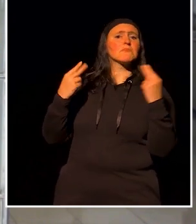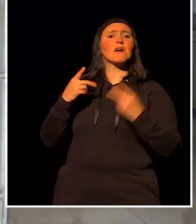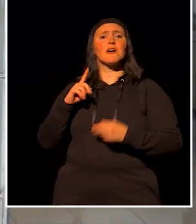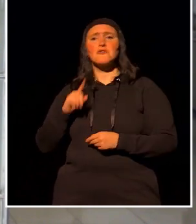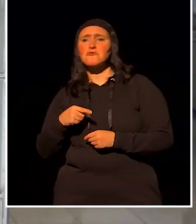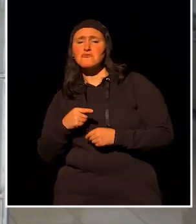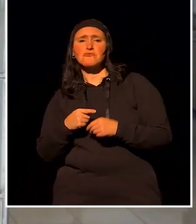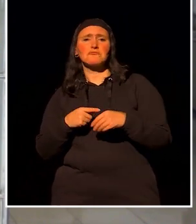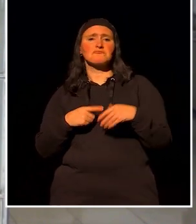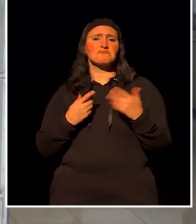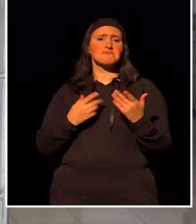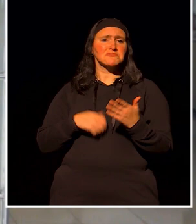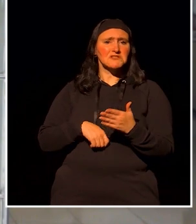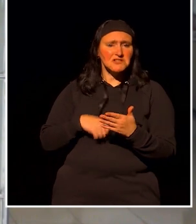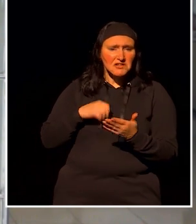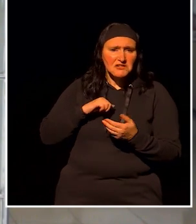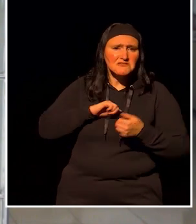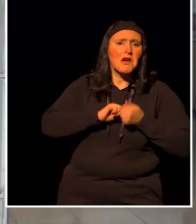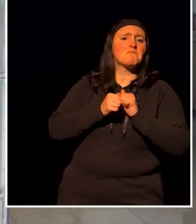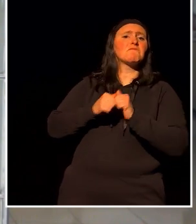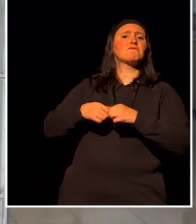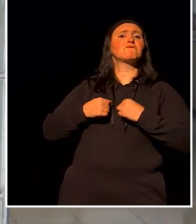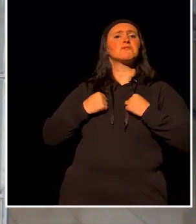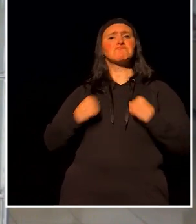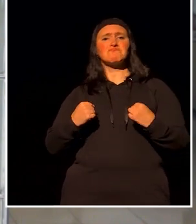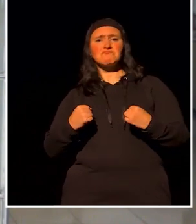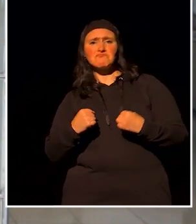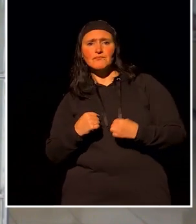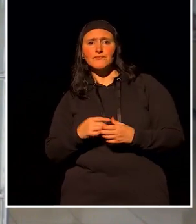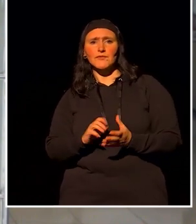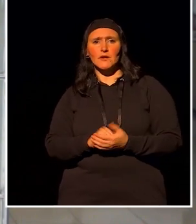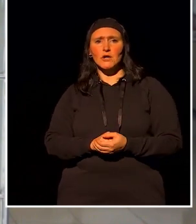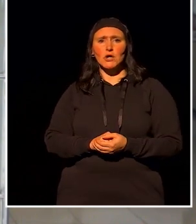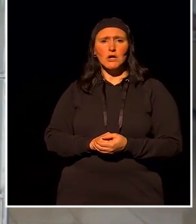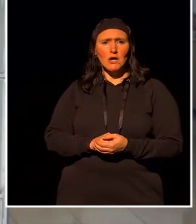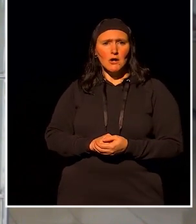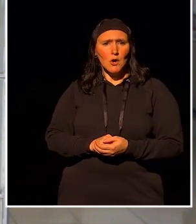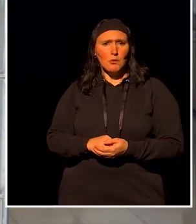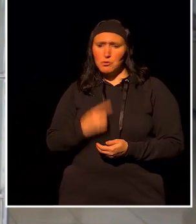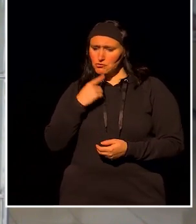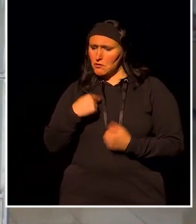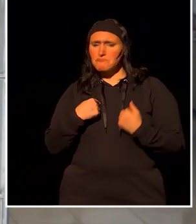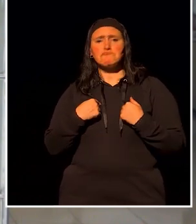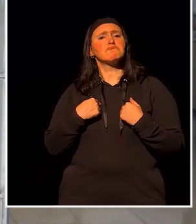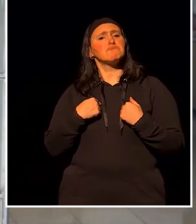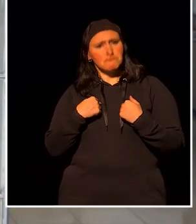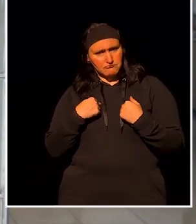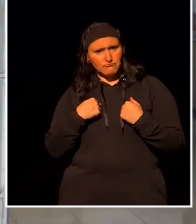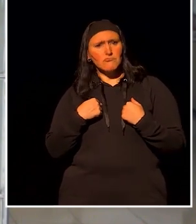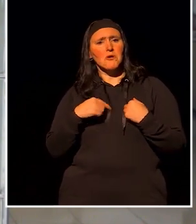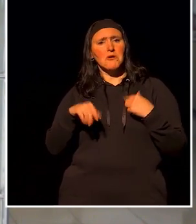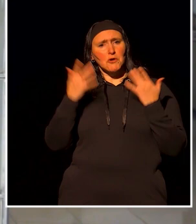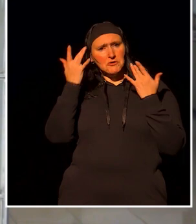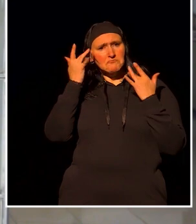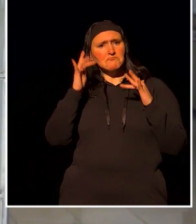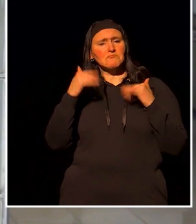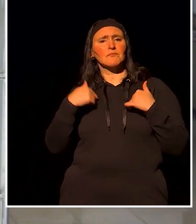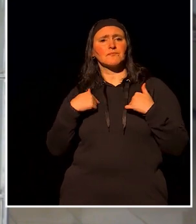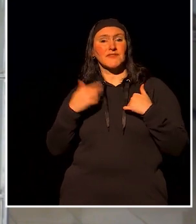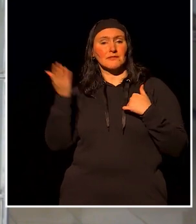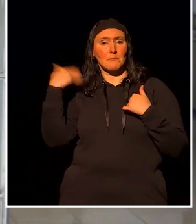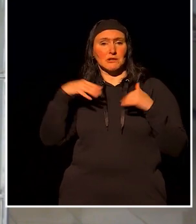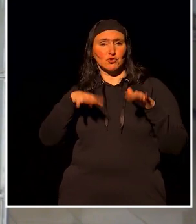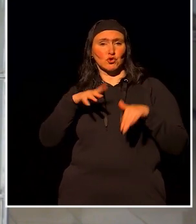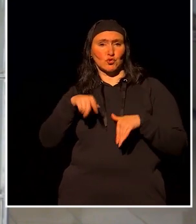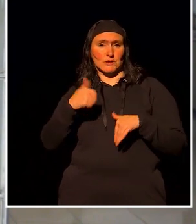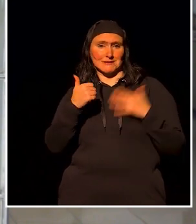dass unsere Feinde immer daran glauben, dass wir nicht legitim sind und dass wir deswegen immer weiterkämpfen. Das war